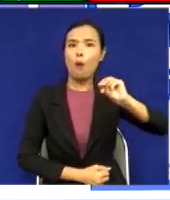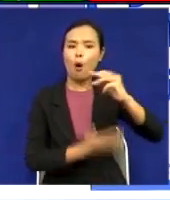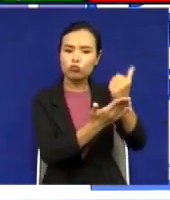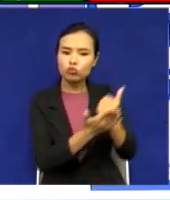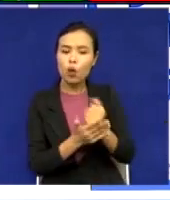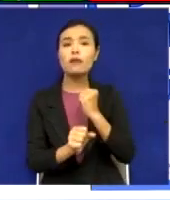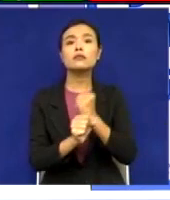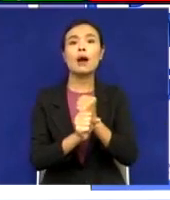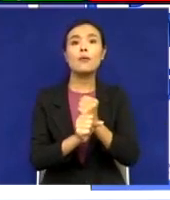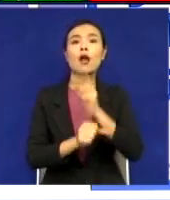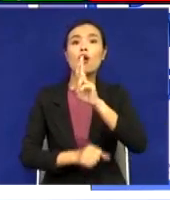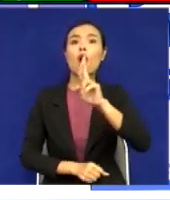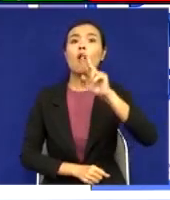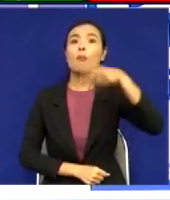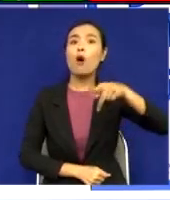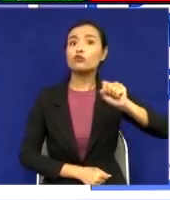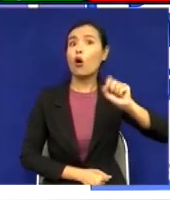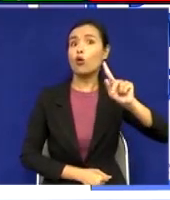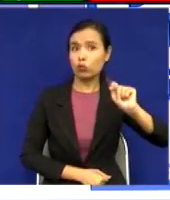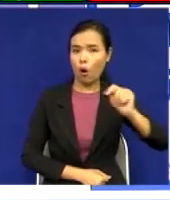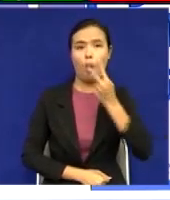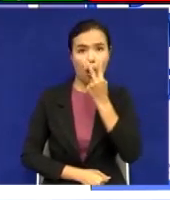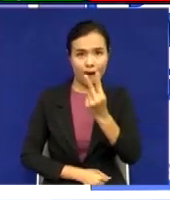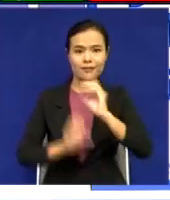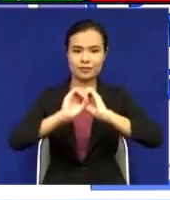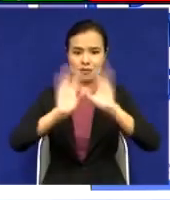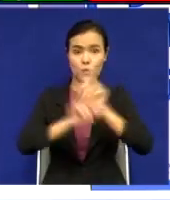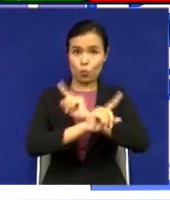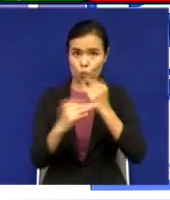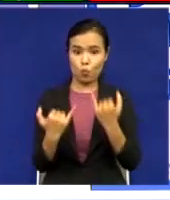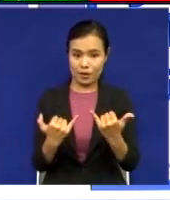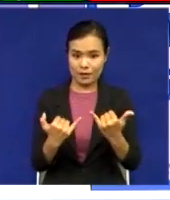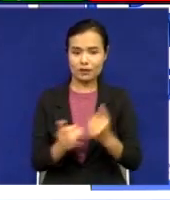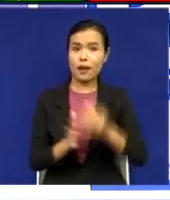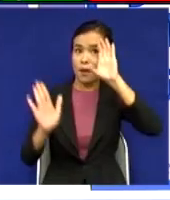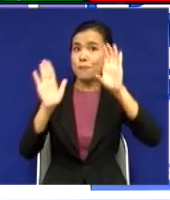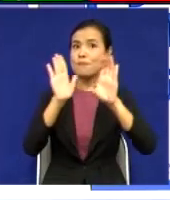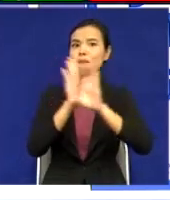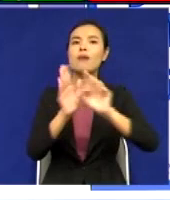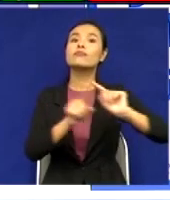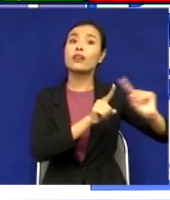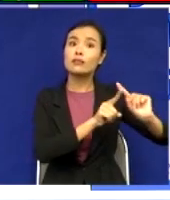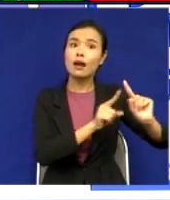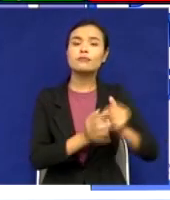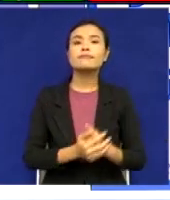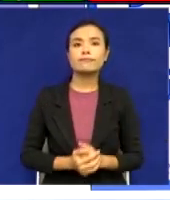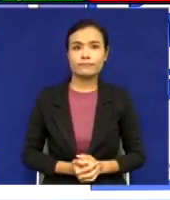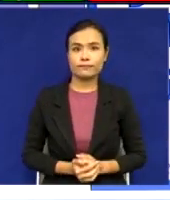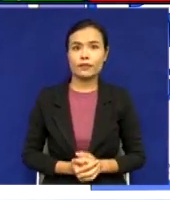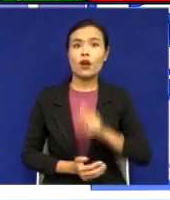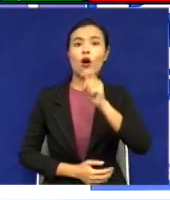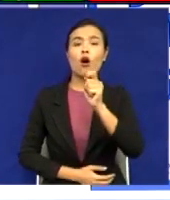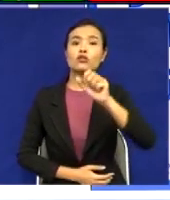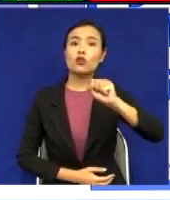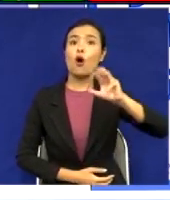พ.ส.ต.วันนี้ก็จะเห็นชัดนะครับผมอยากจะนำเสนอภาพต่างๆที่อสมได้ร่วม